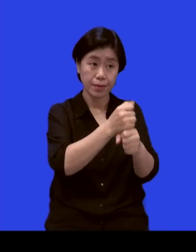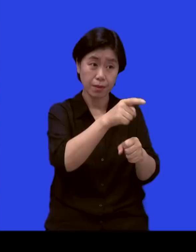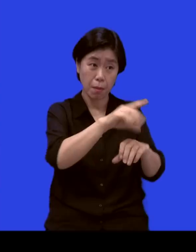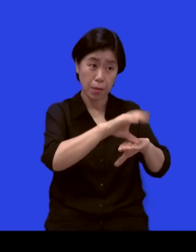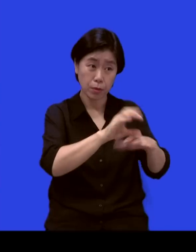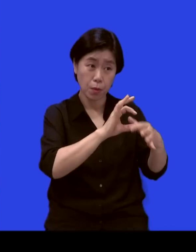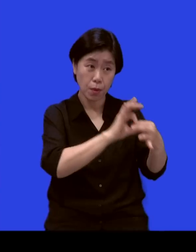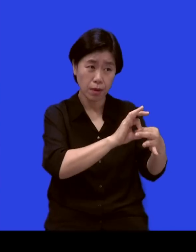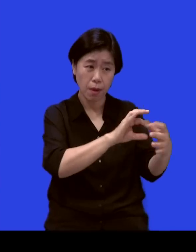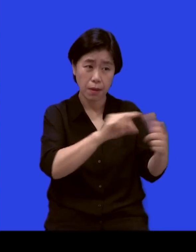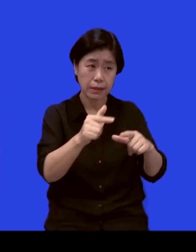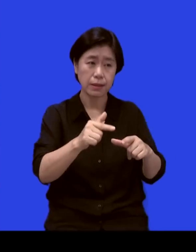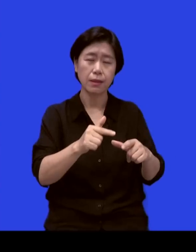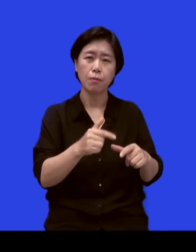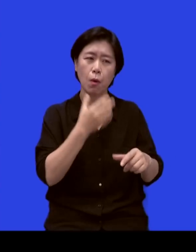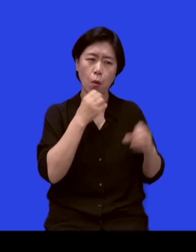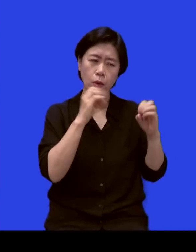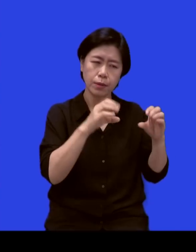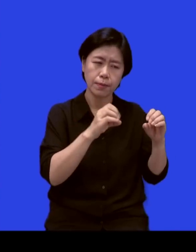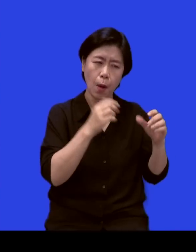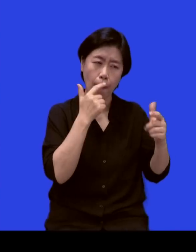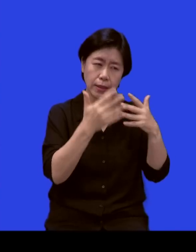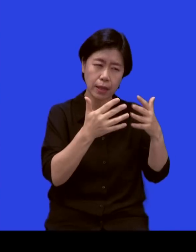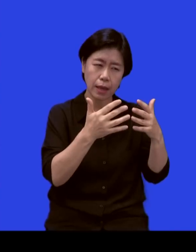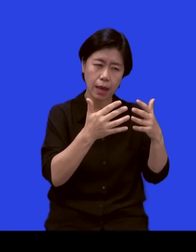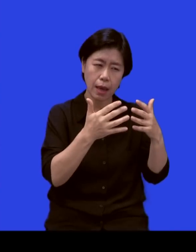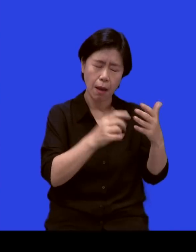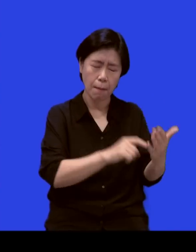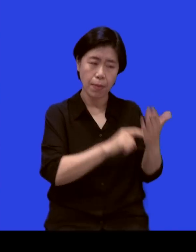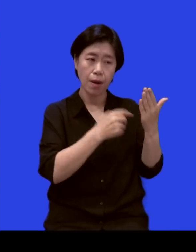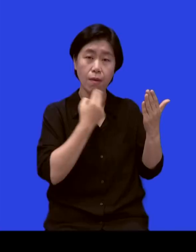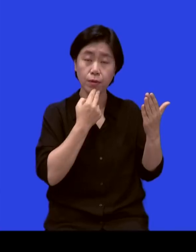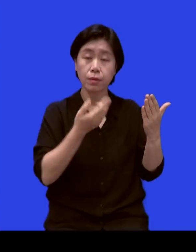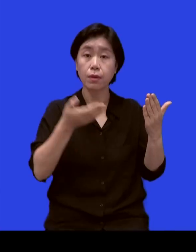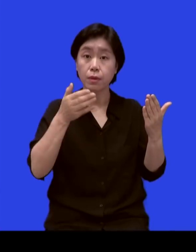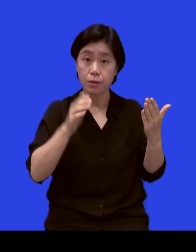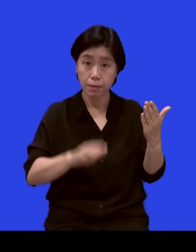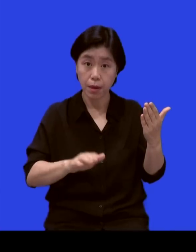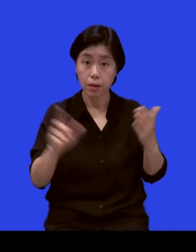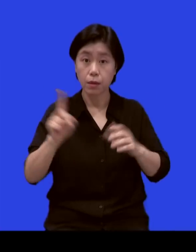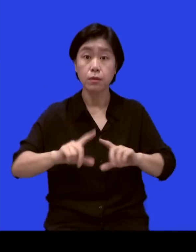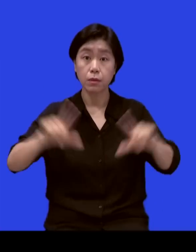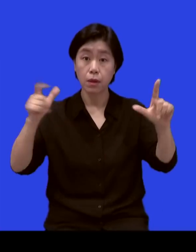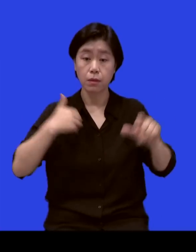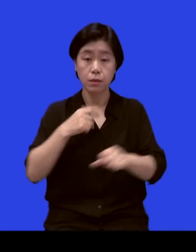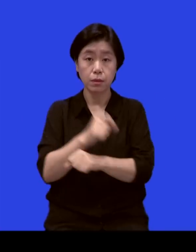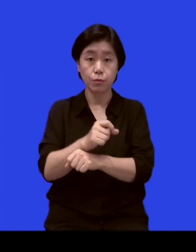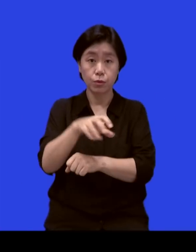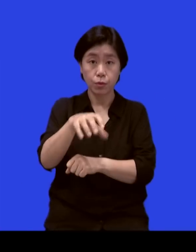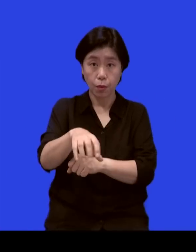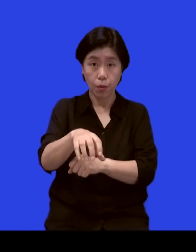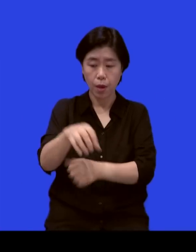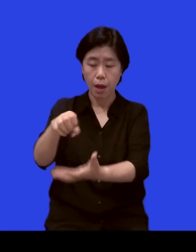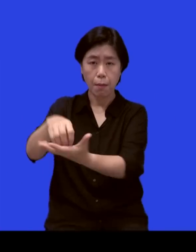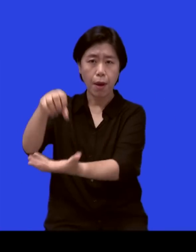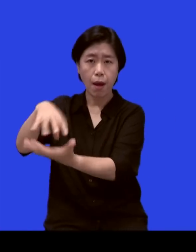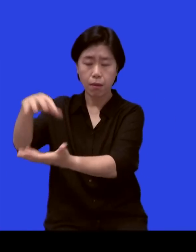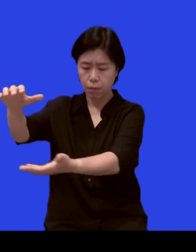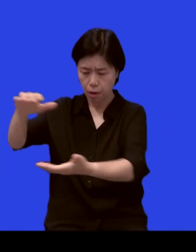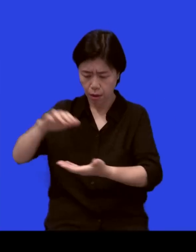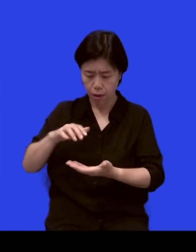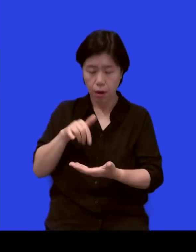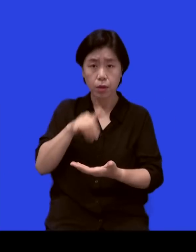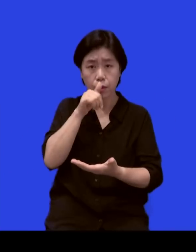얘기하지는 않거든요. 네네. 근데 어느 날 회사에 그 전화가 왔어요. 빵이 배달이 온 거예요. 네. 그래가지고 이